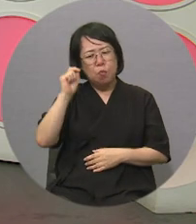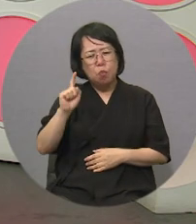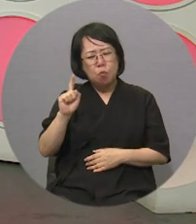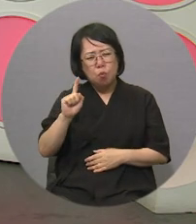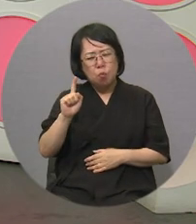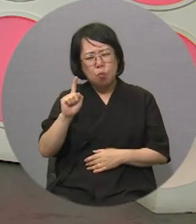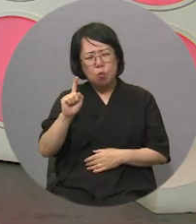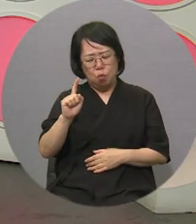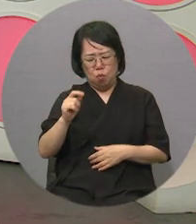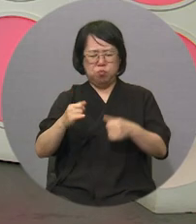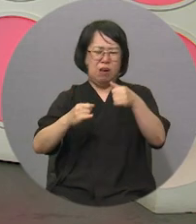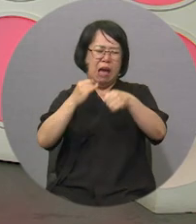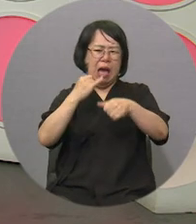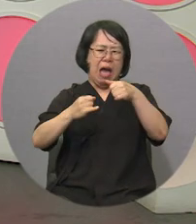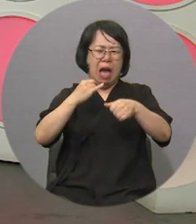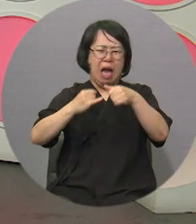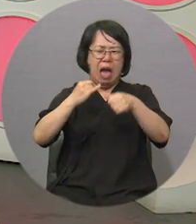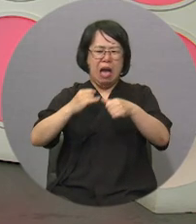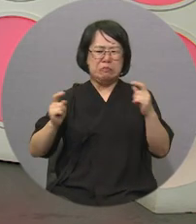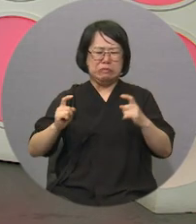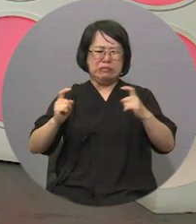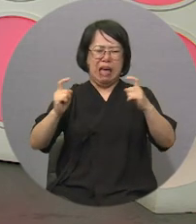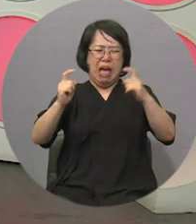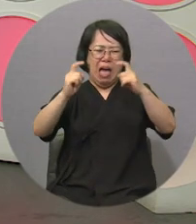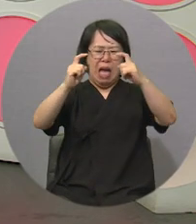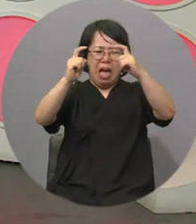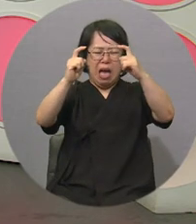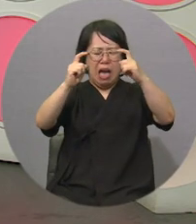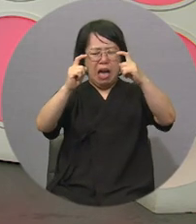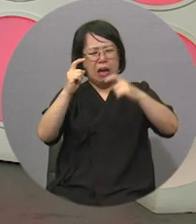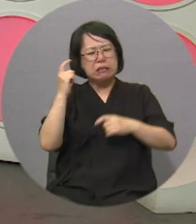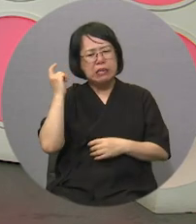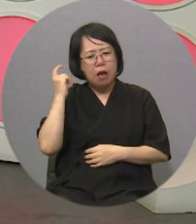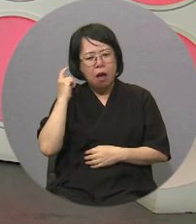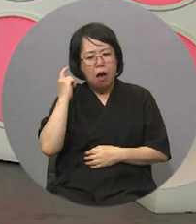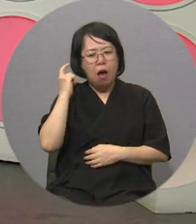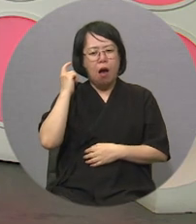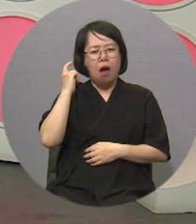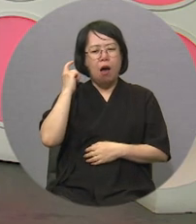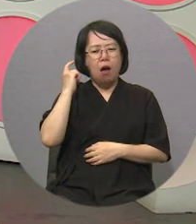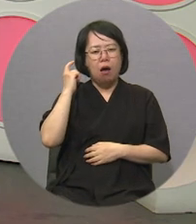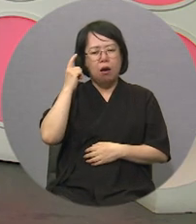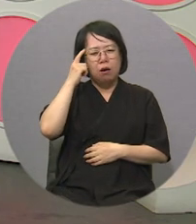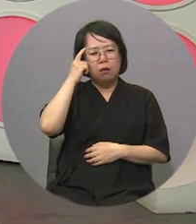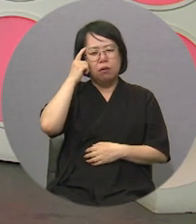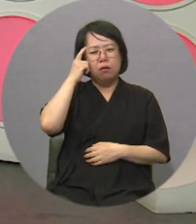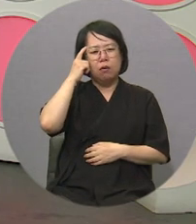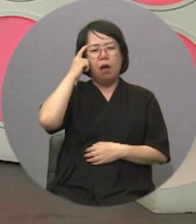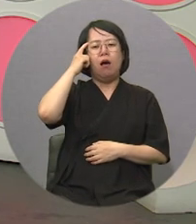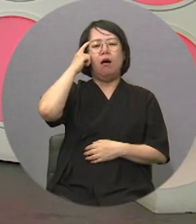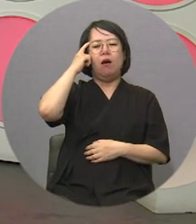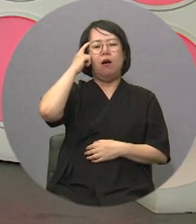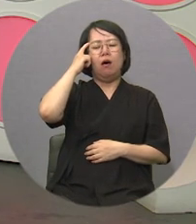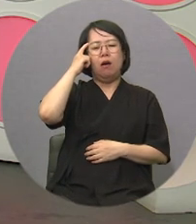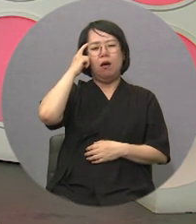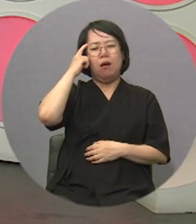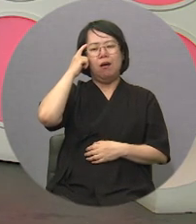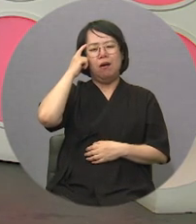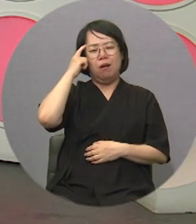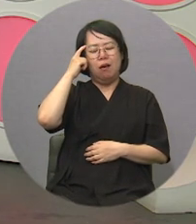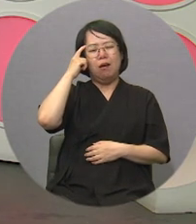부모님 싸움 소리가 문득 오버랩이 되면서 문득 생각이 났고요